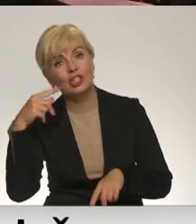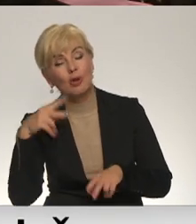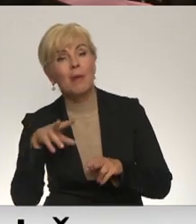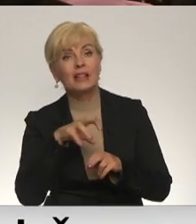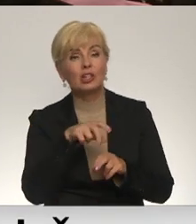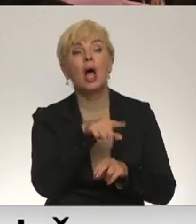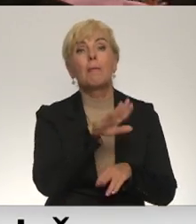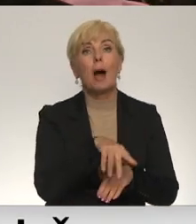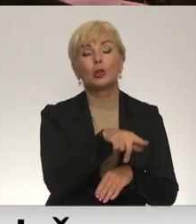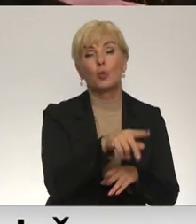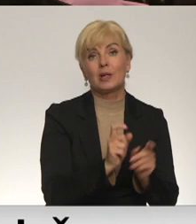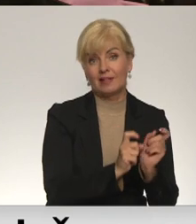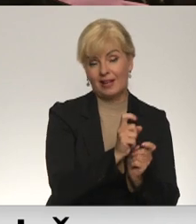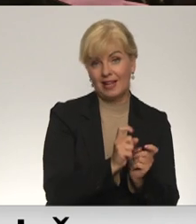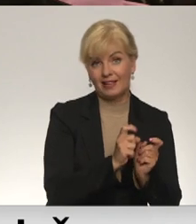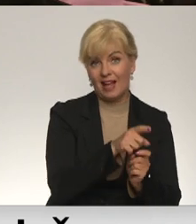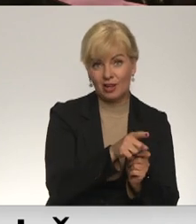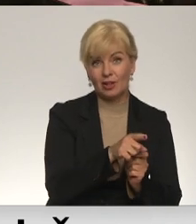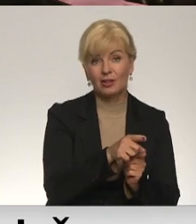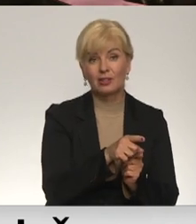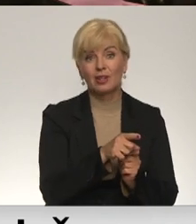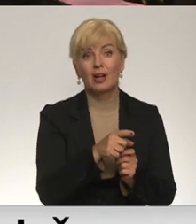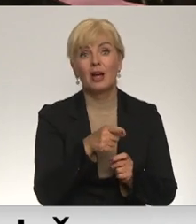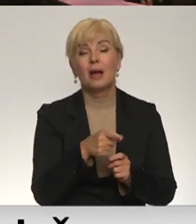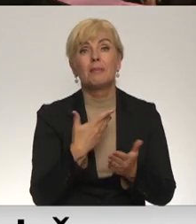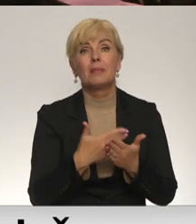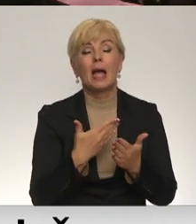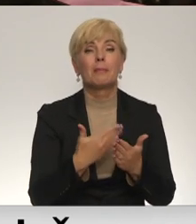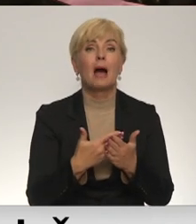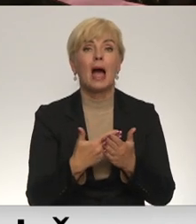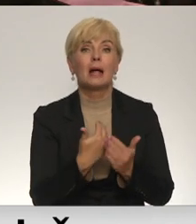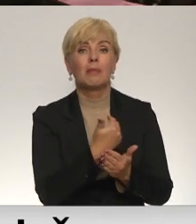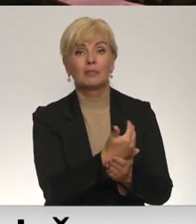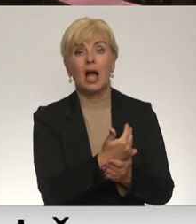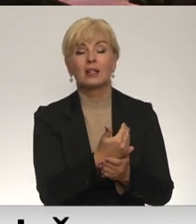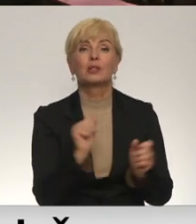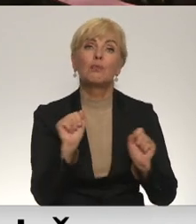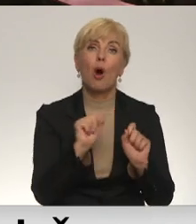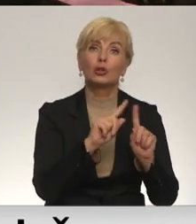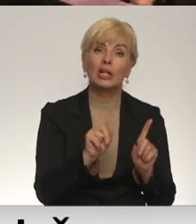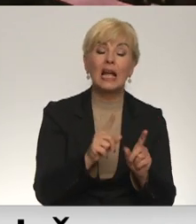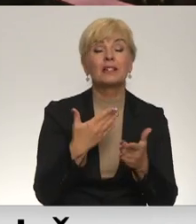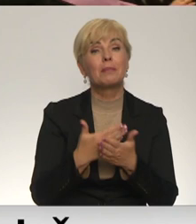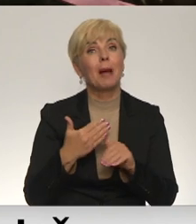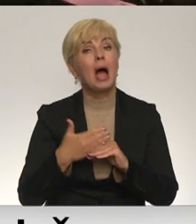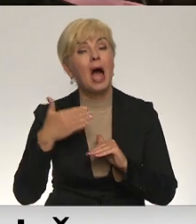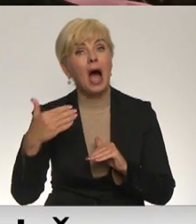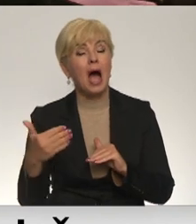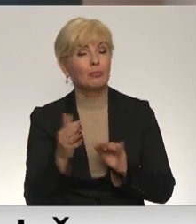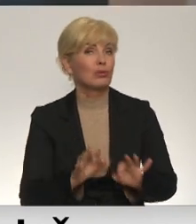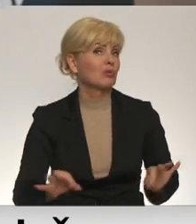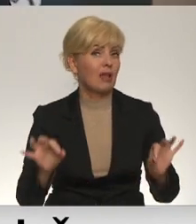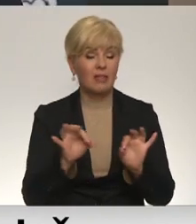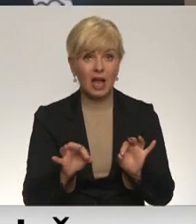sākt strīdēties, bet tas tieši tā kā tādi insider lietas, bet ārpus man šķiet nav nekās